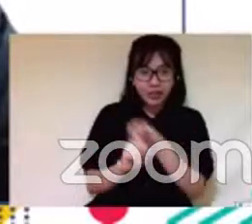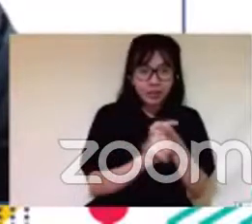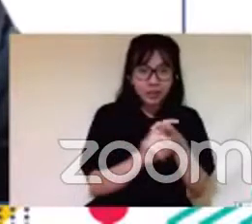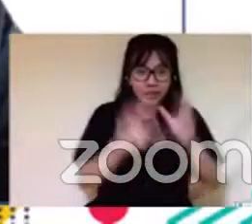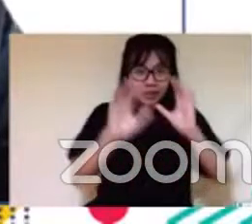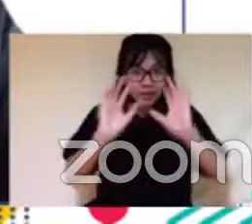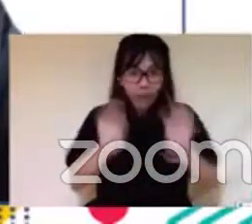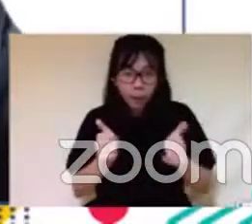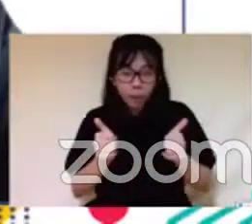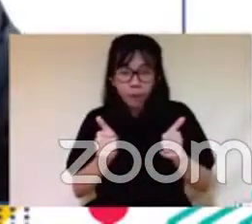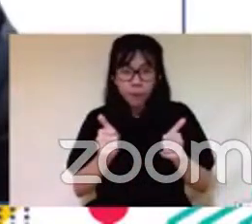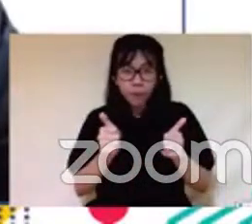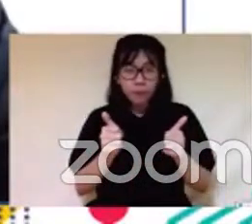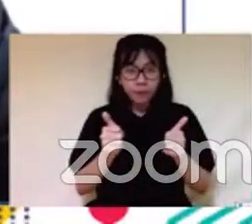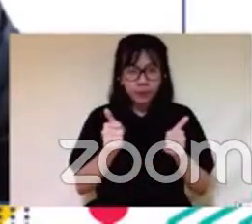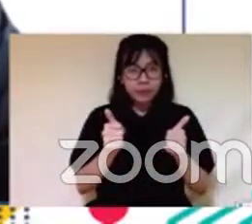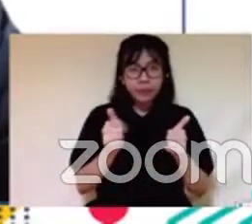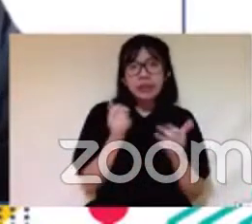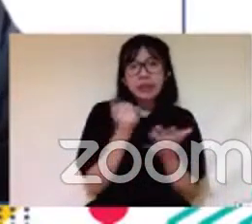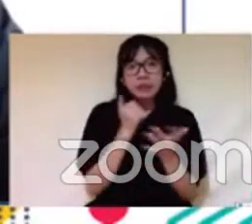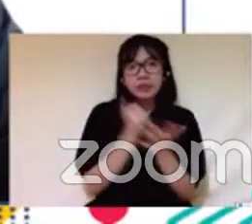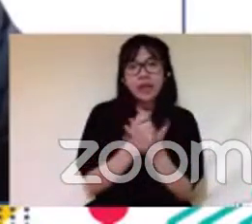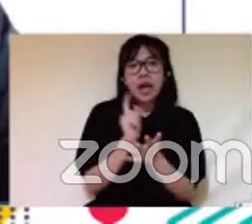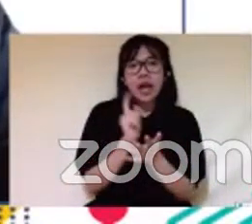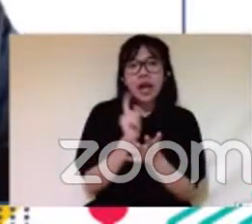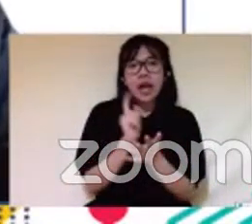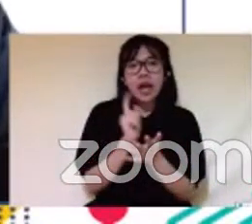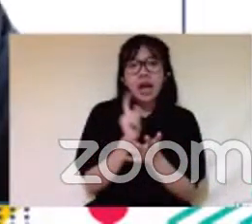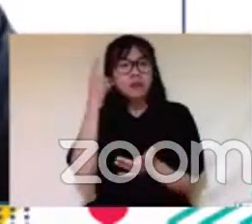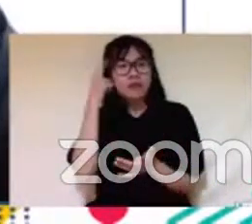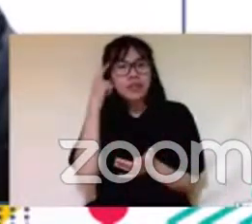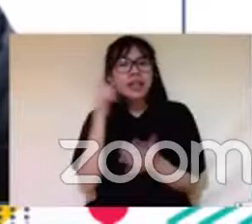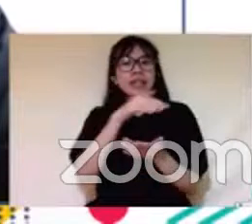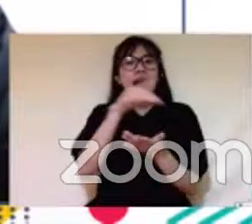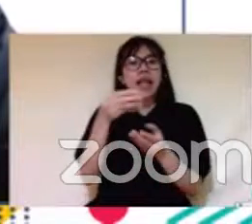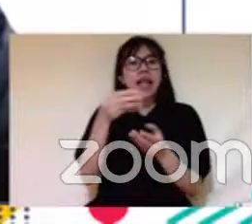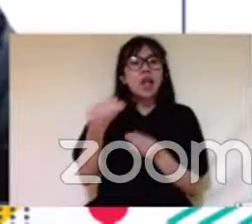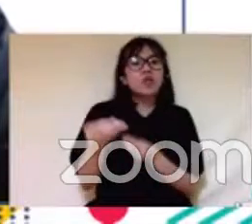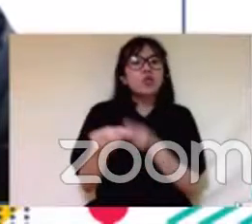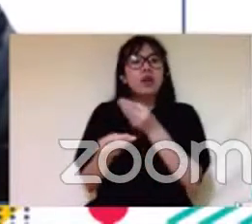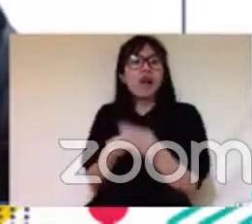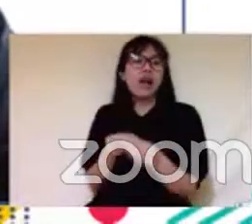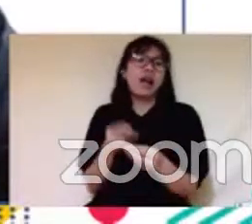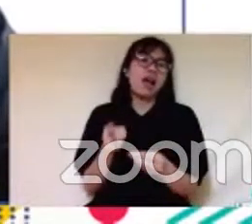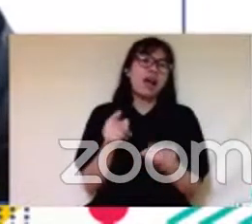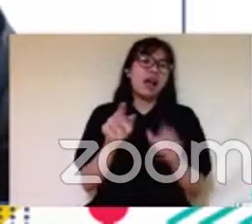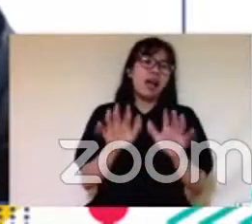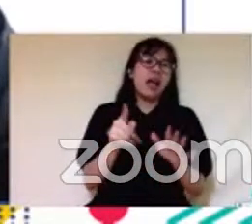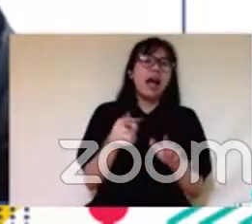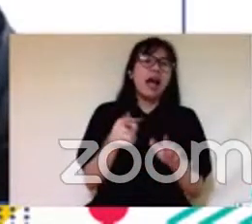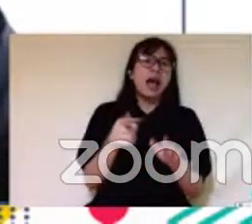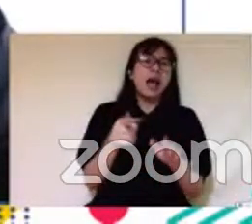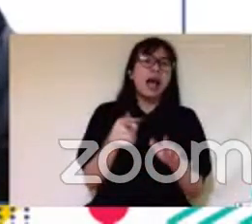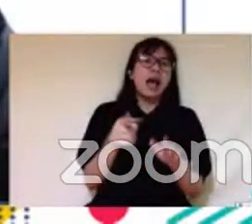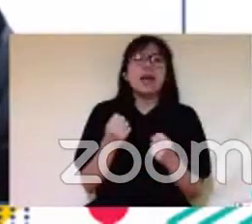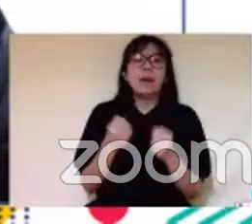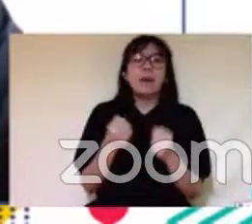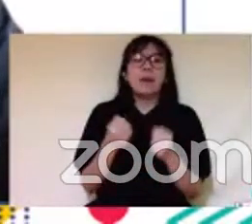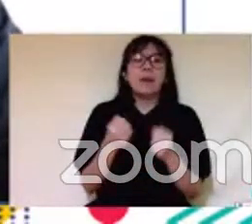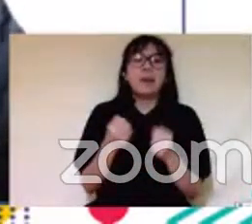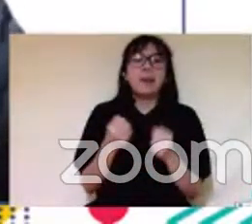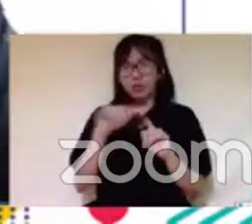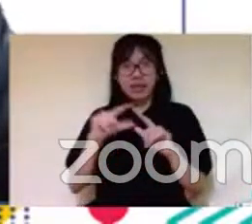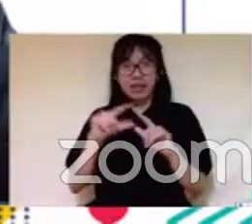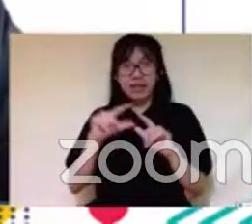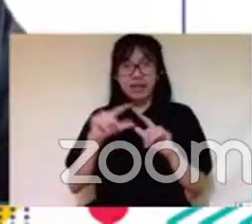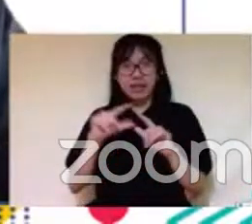itu, ya ada hal yang harus dipertukarkan, yaitu data Anda. Nah, ini yang tadi sangat diharapkan oleh Mbak Mutia untuk kita pilih-pilih